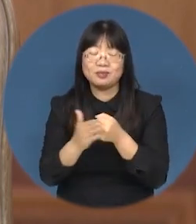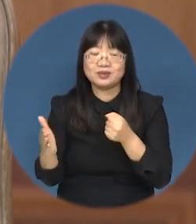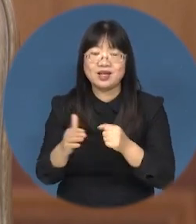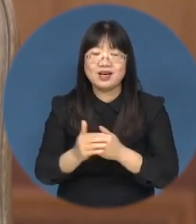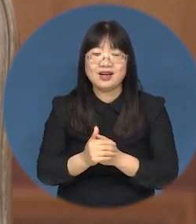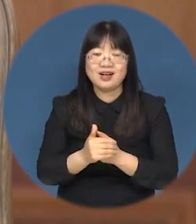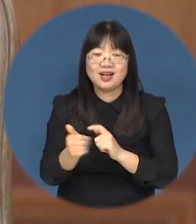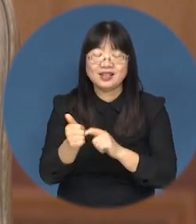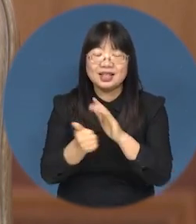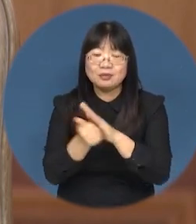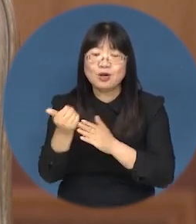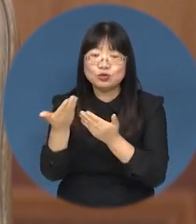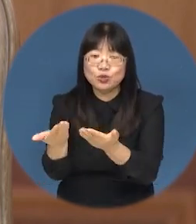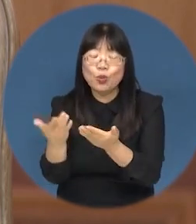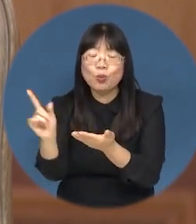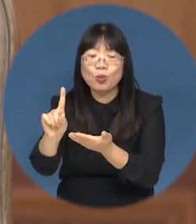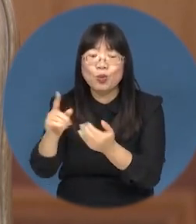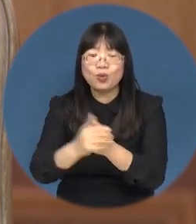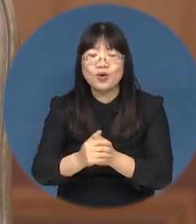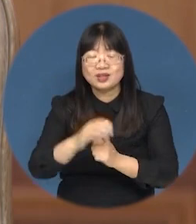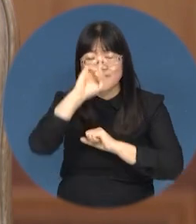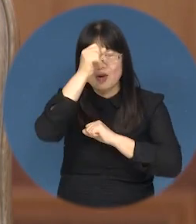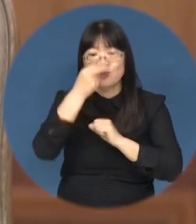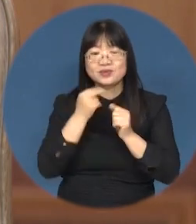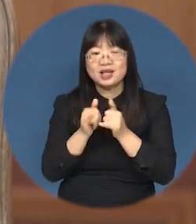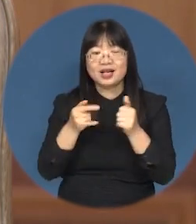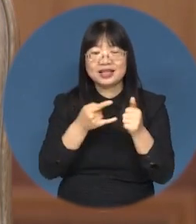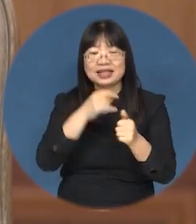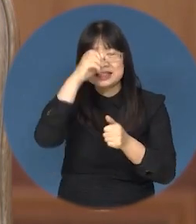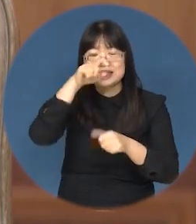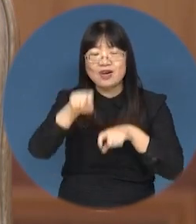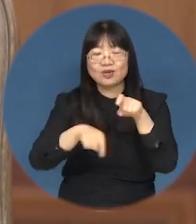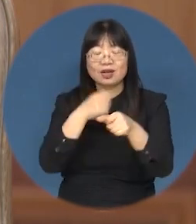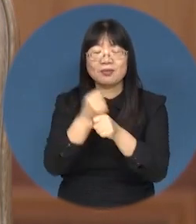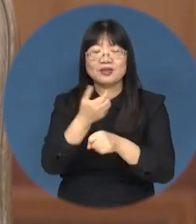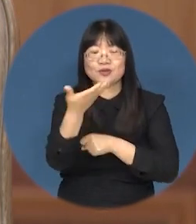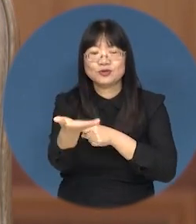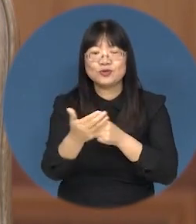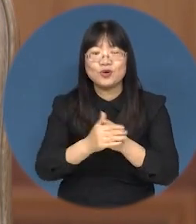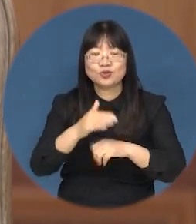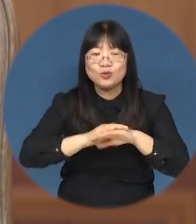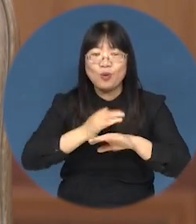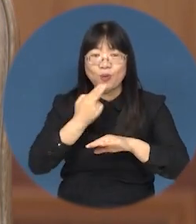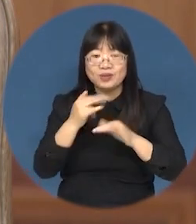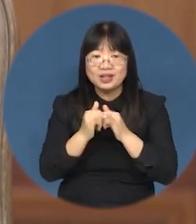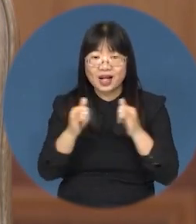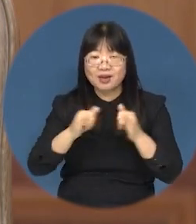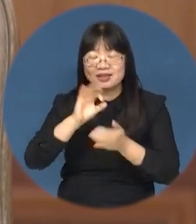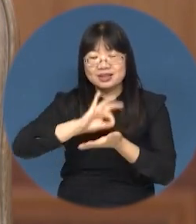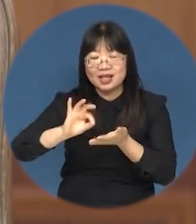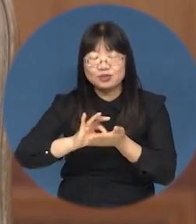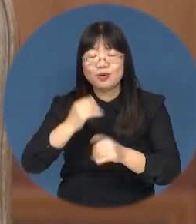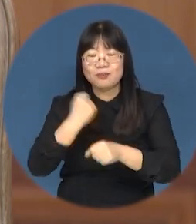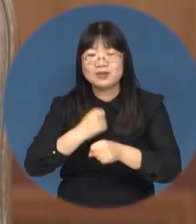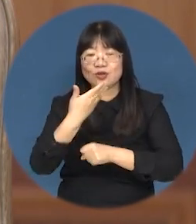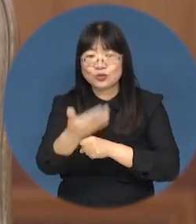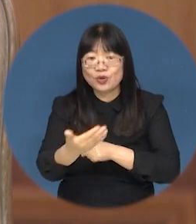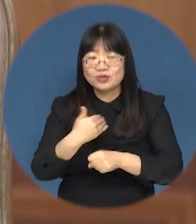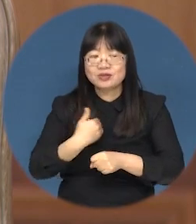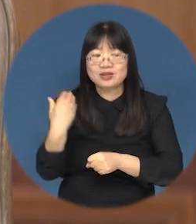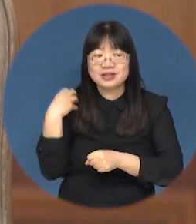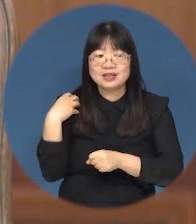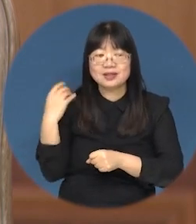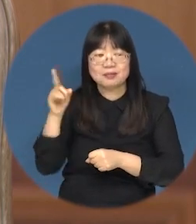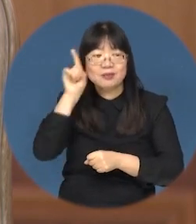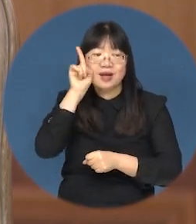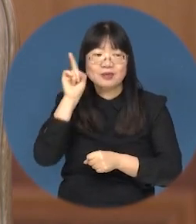그렇죠. 그분들한테 희망을 줄 수 있는 것은 맞아요. 다리가 없으신 분은 그냥 걷게끔 만들어드리는 거고 이야. 손이 없으신 분은 그냥 사용하게끔 만들어주면 저희 의무를 다 하는